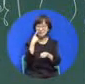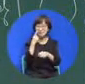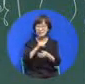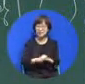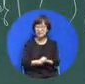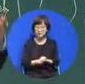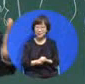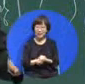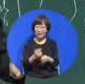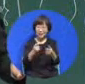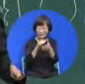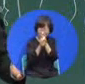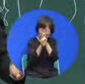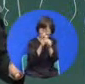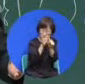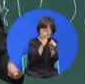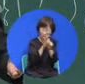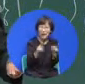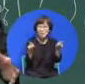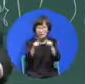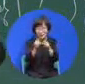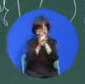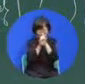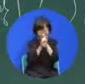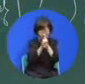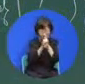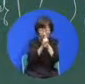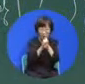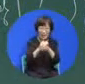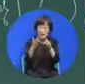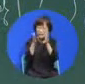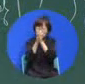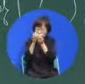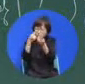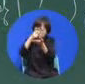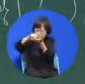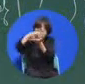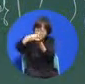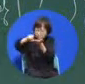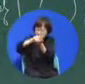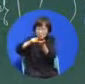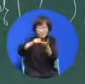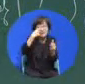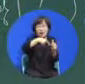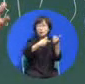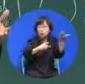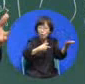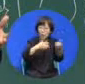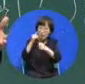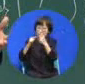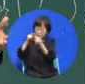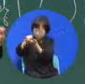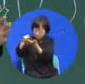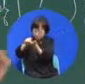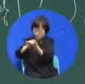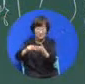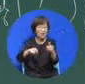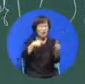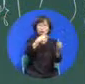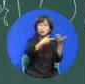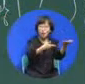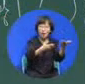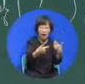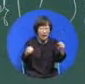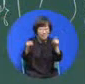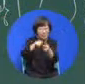times, works will happen. 실제 기도 같이 하고요. Really pray together with them. 실제 기도문 적어주고요. And pray, write prayer. 적어주고요. Prayer. 같이